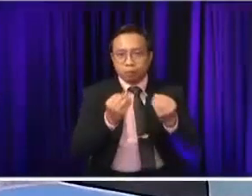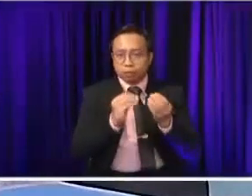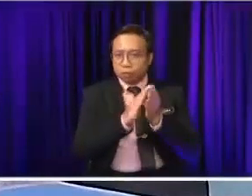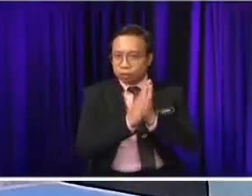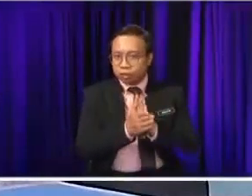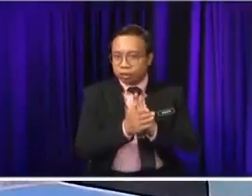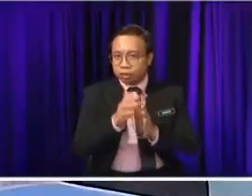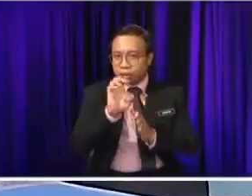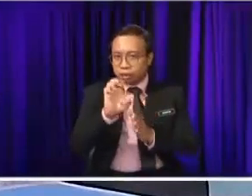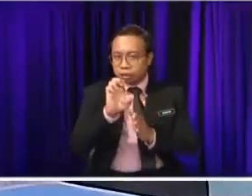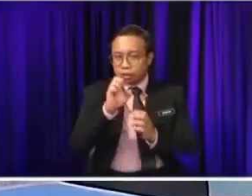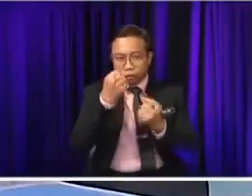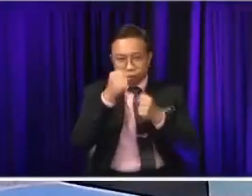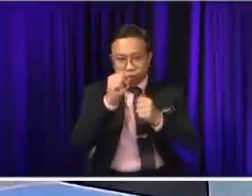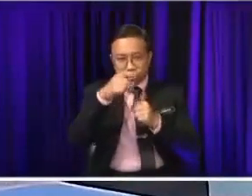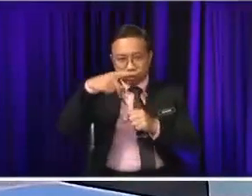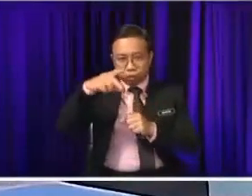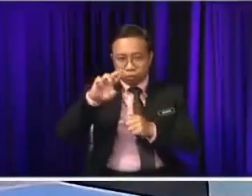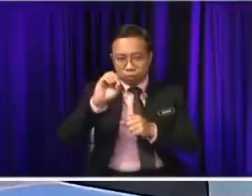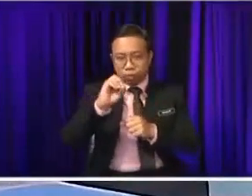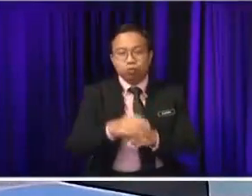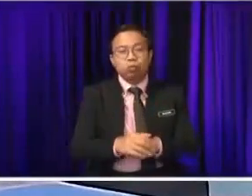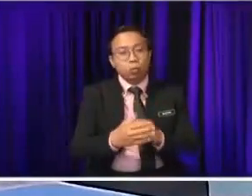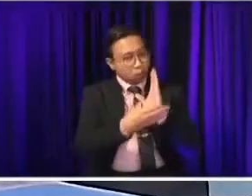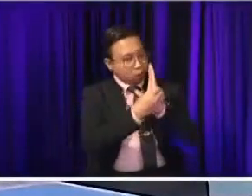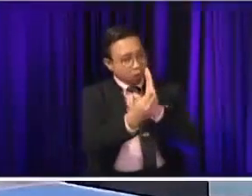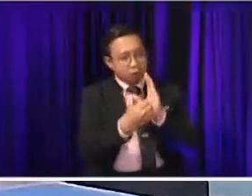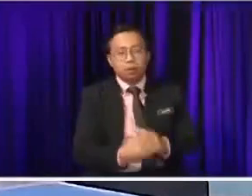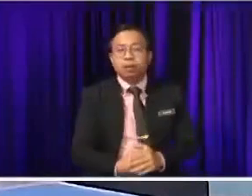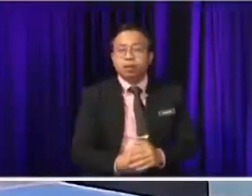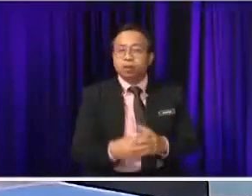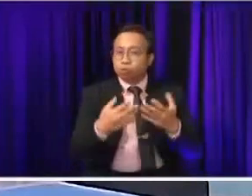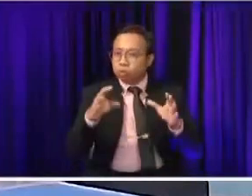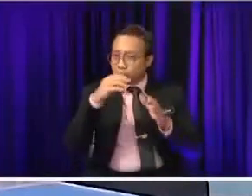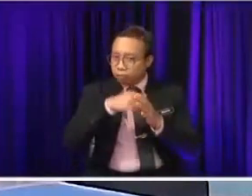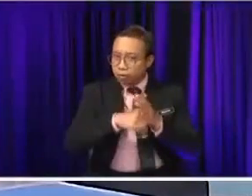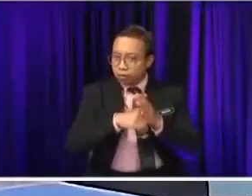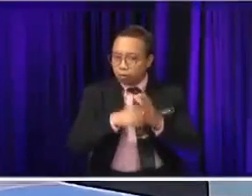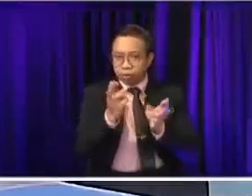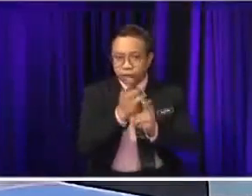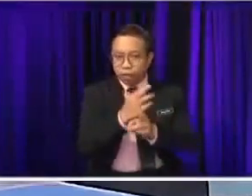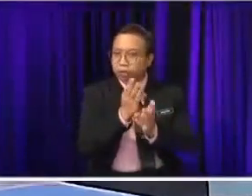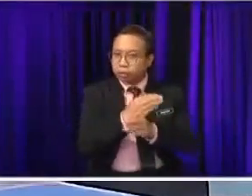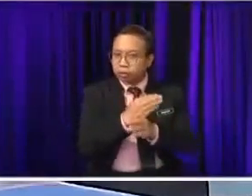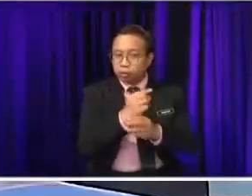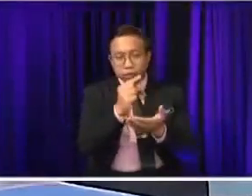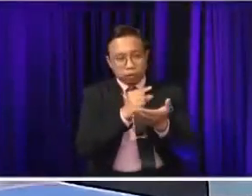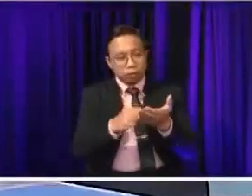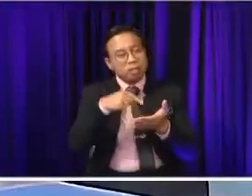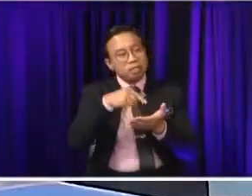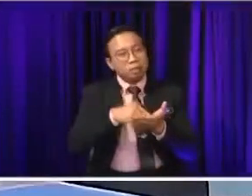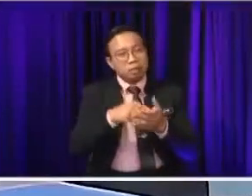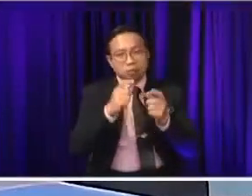isport profesional jadi apabila masuk dalam bidang periklanan ini atau bidang dari bentuk grafik ini adalah blackfore yang terbaik